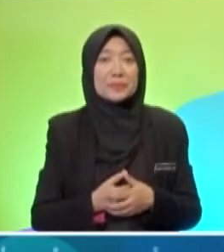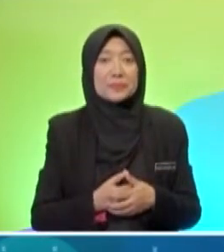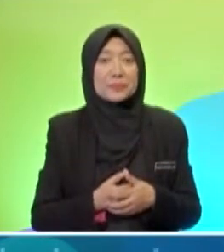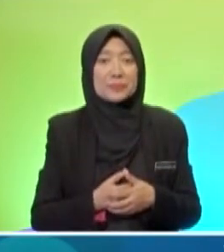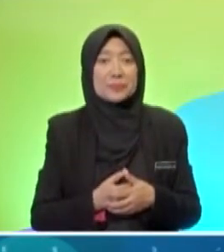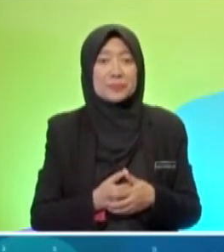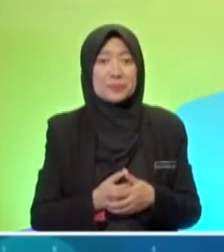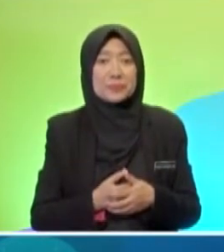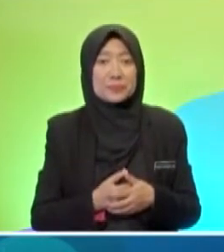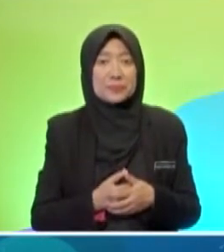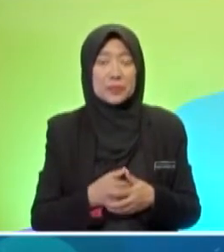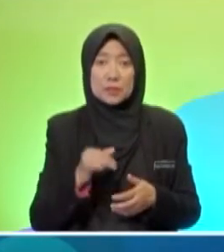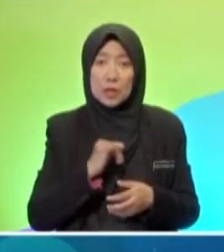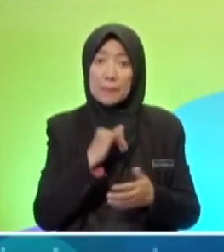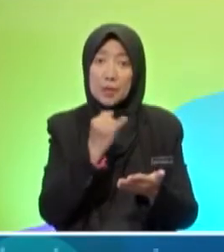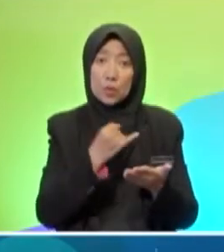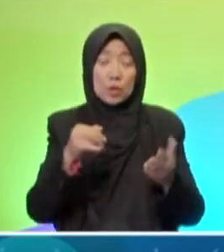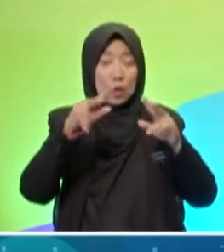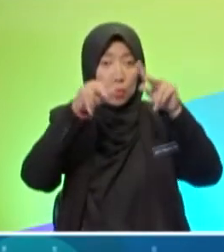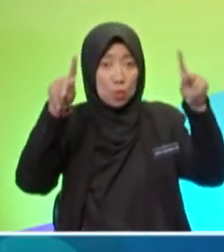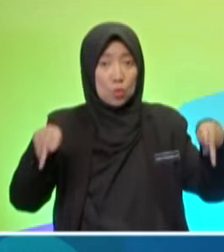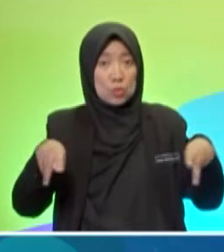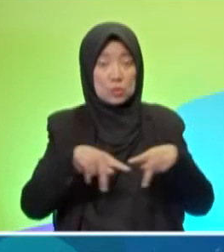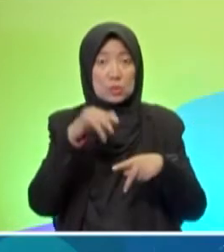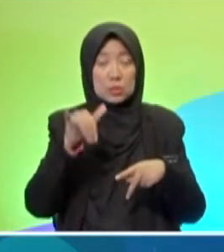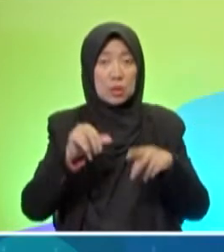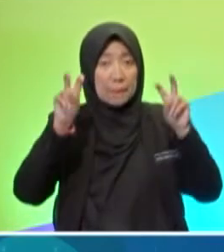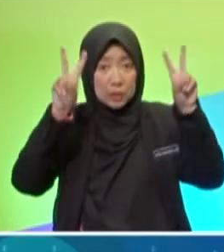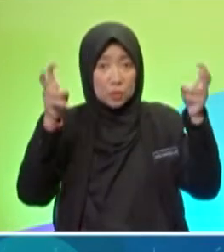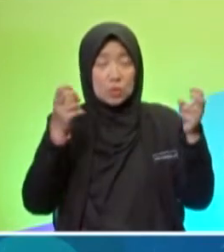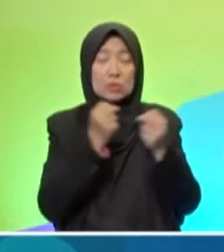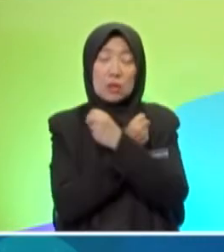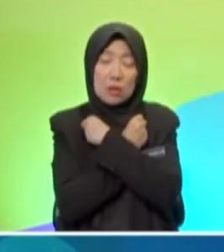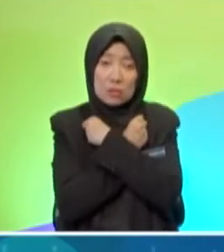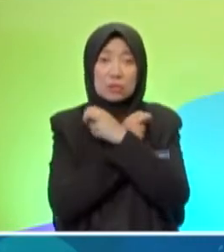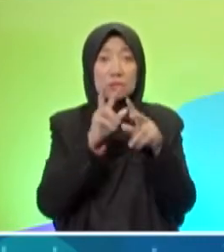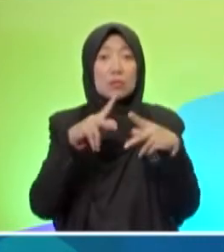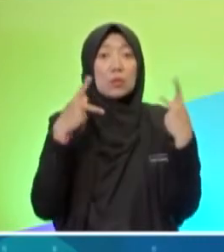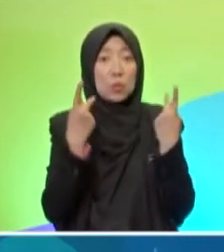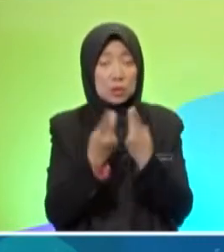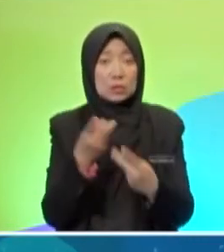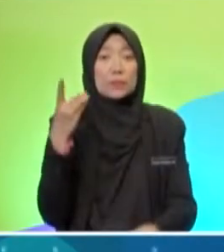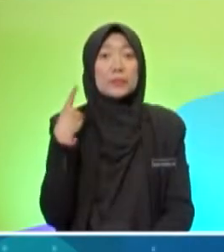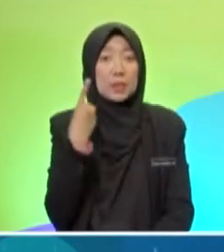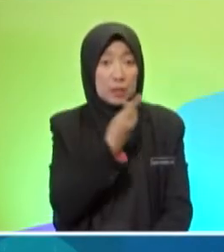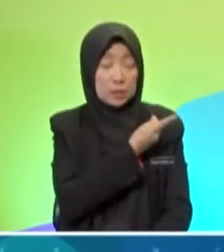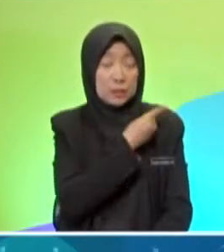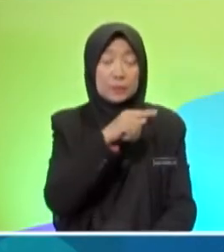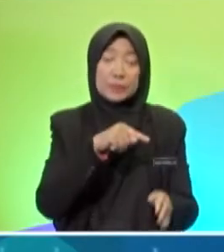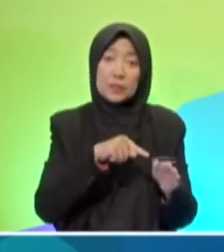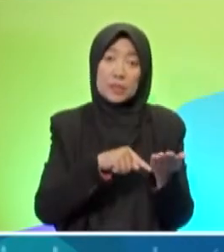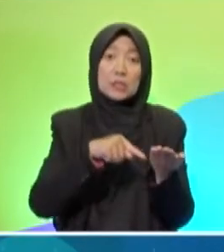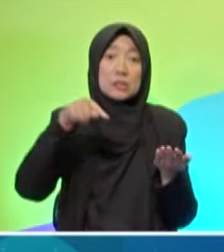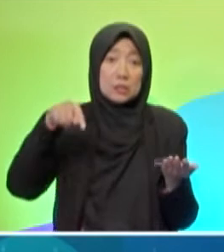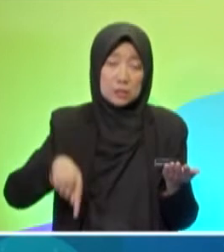Hai Jecko teknologi poster yang betah Jo sayangi keluarga kita pilih ini eh